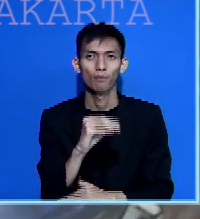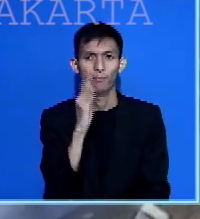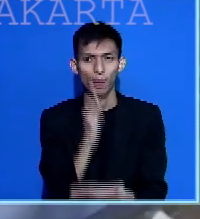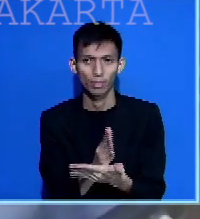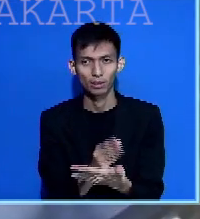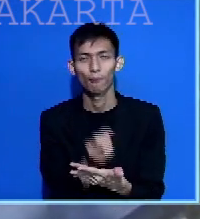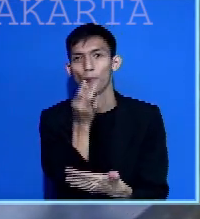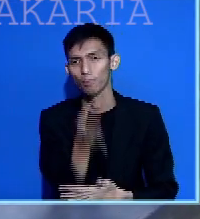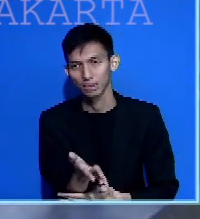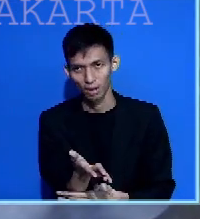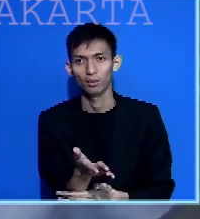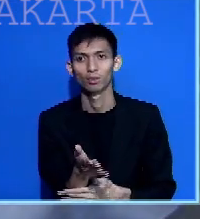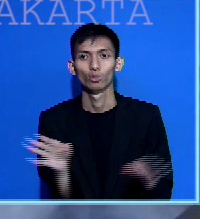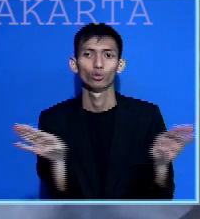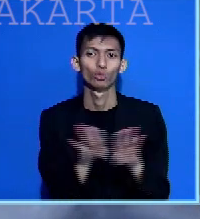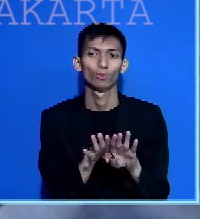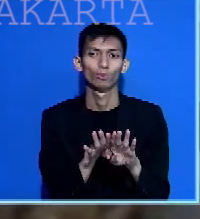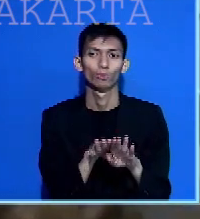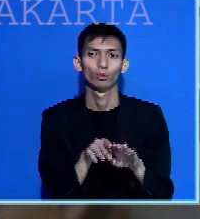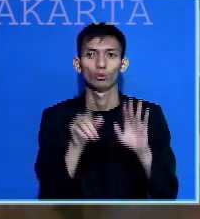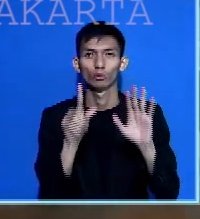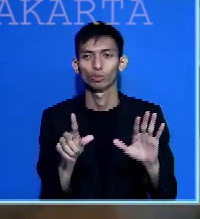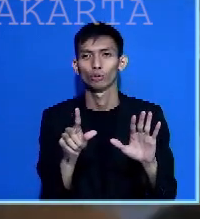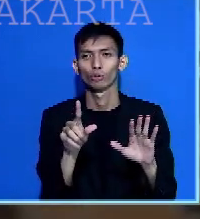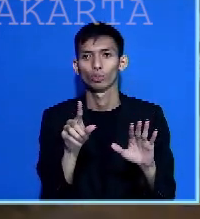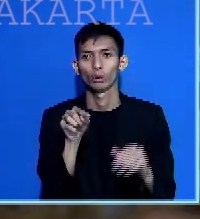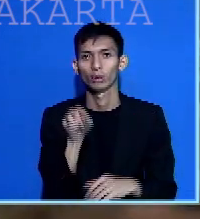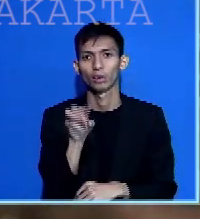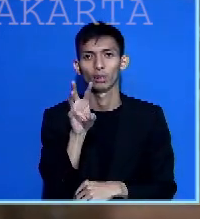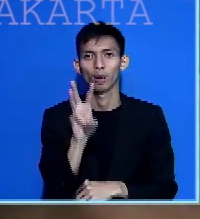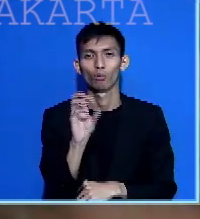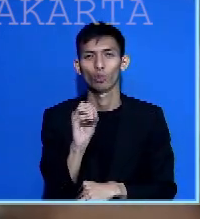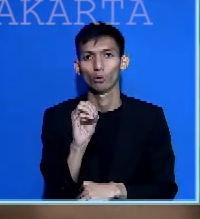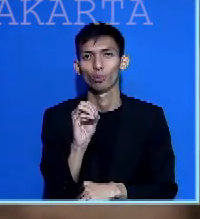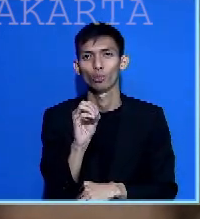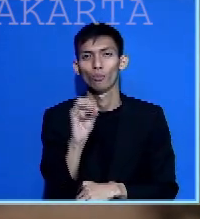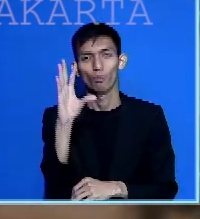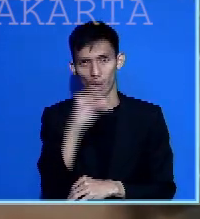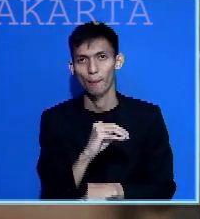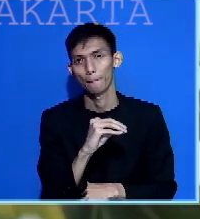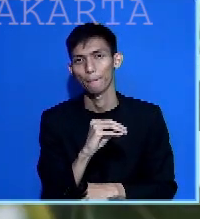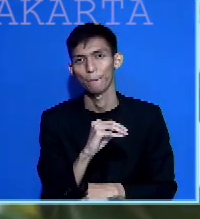atau last order ditutup pukul 19 lebih 30 menit waktu Indonesia Barat.